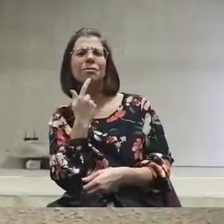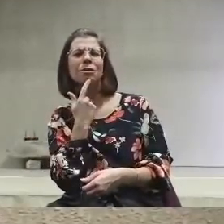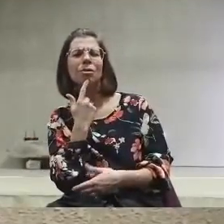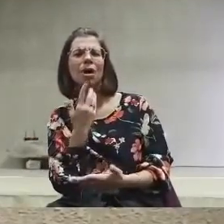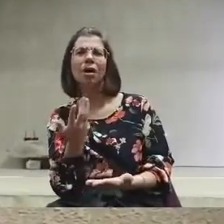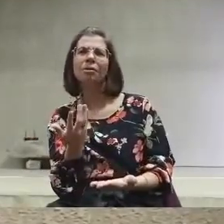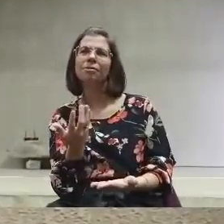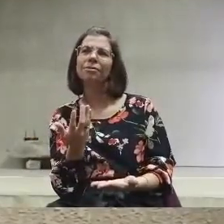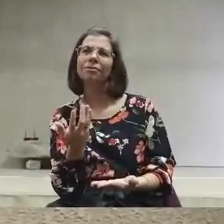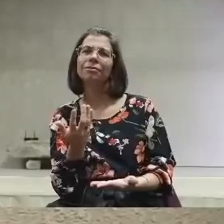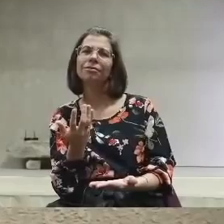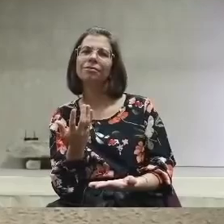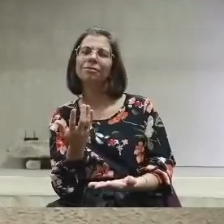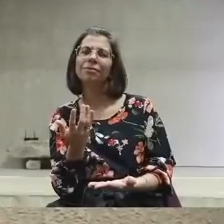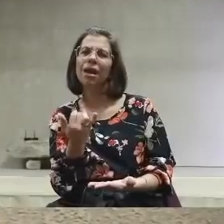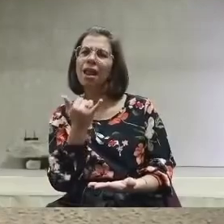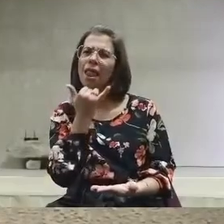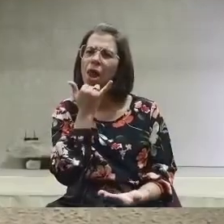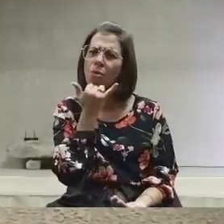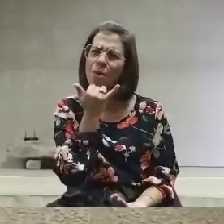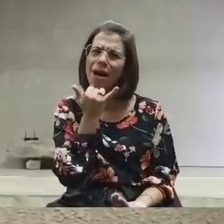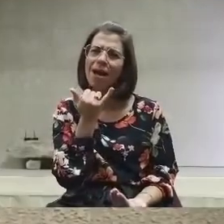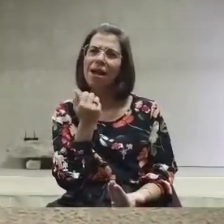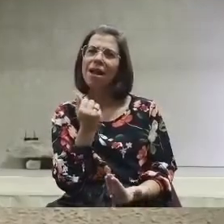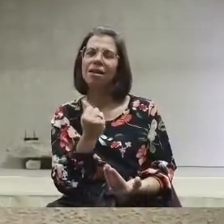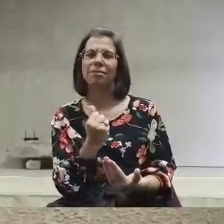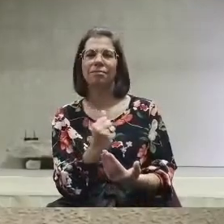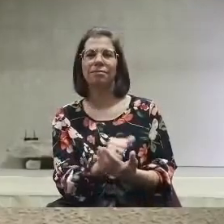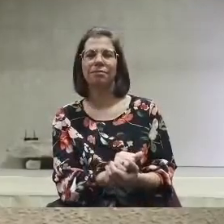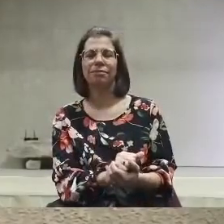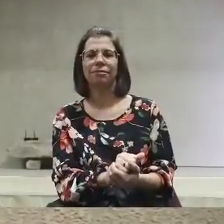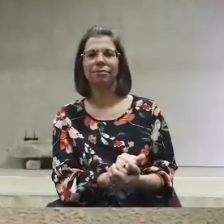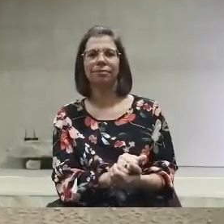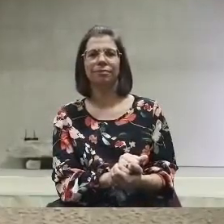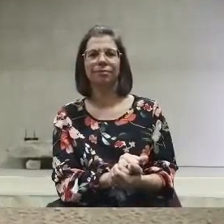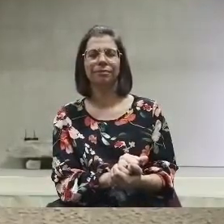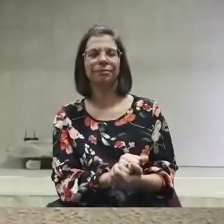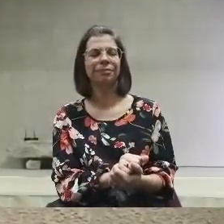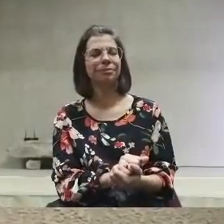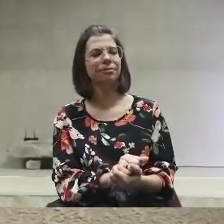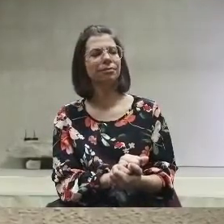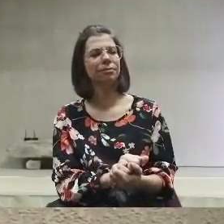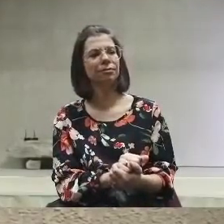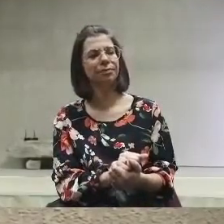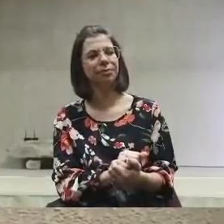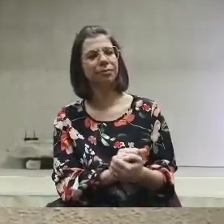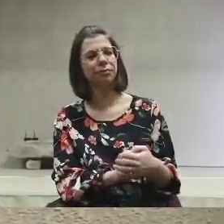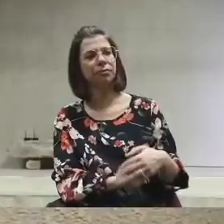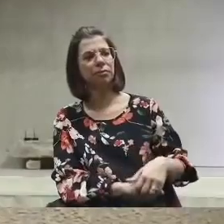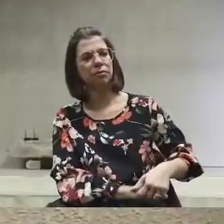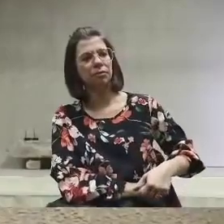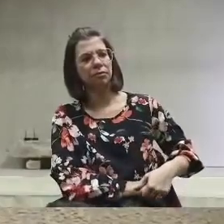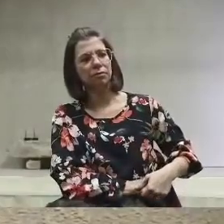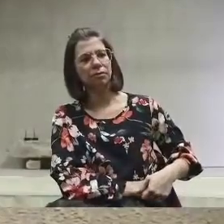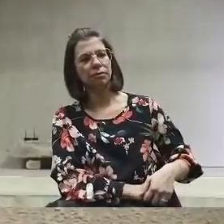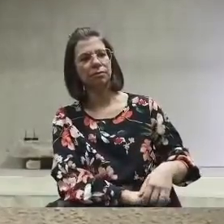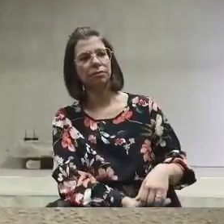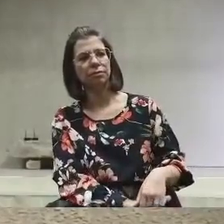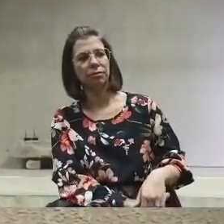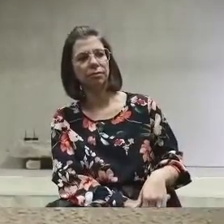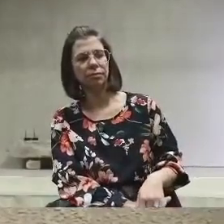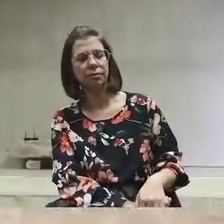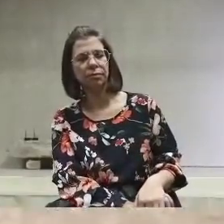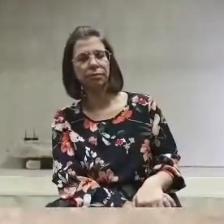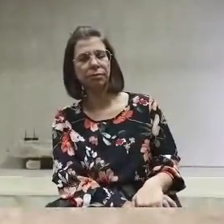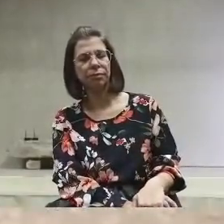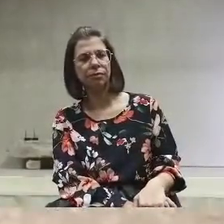Oh, et c'est ça la condition de l'homme. C'est la condition de notre humanité